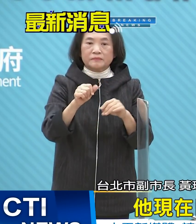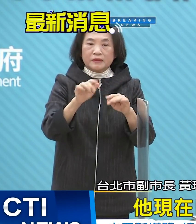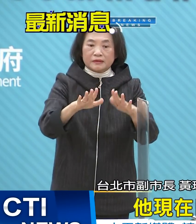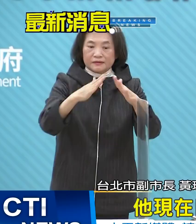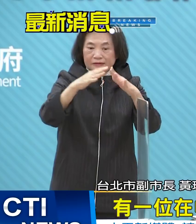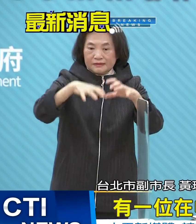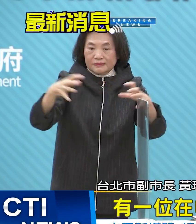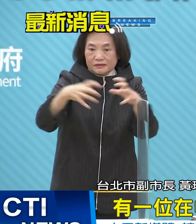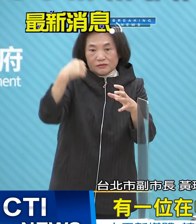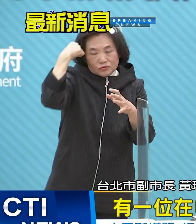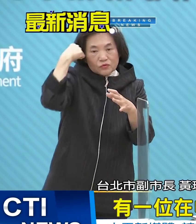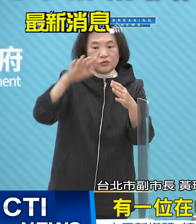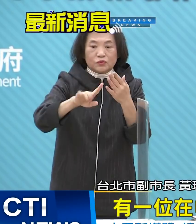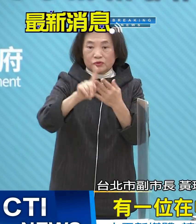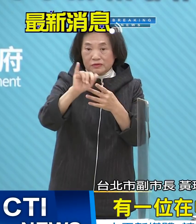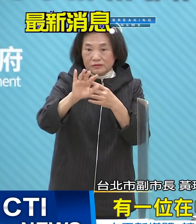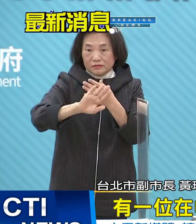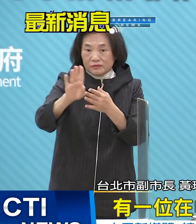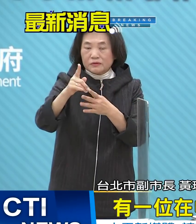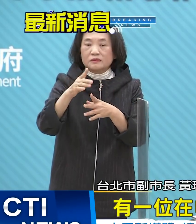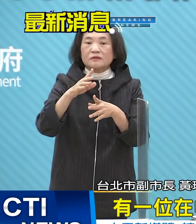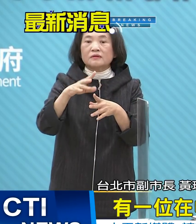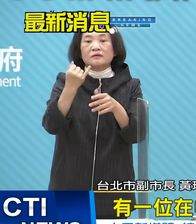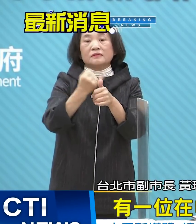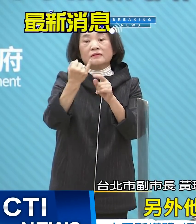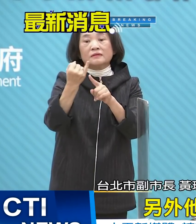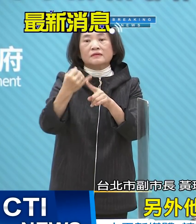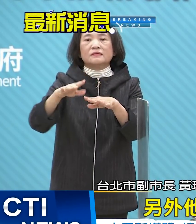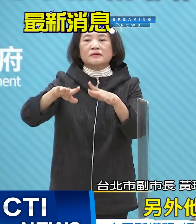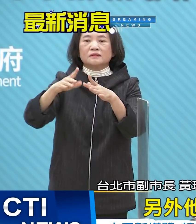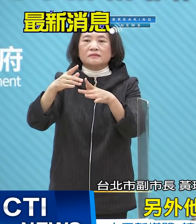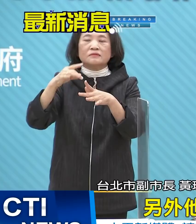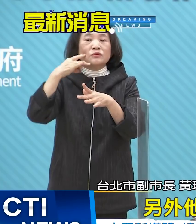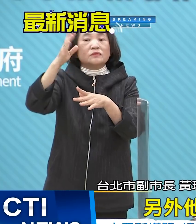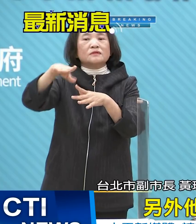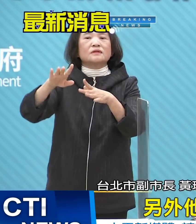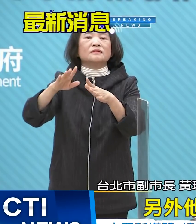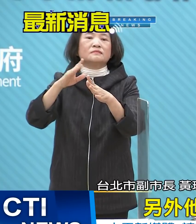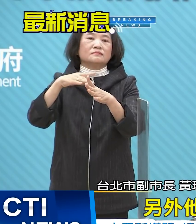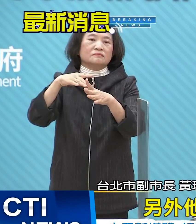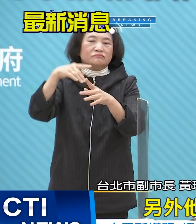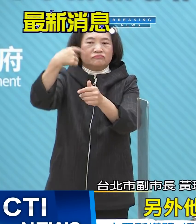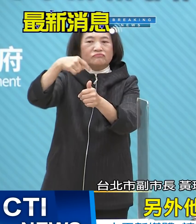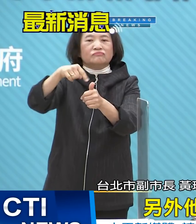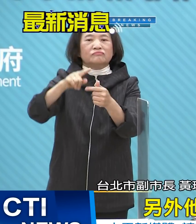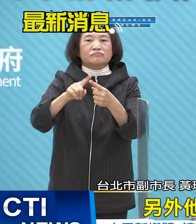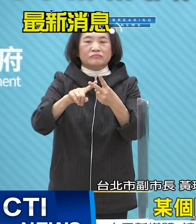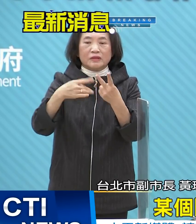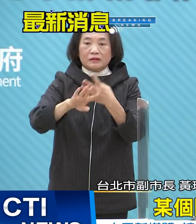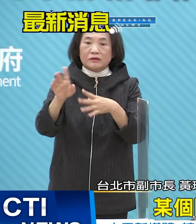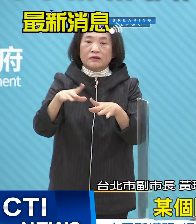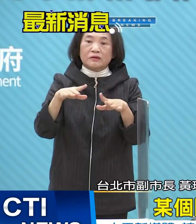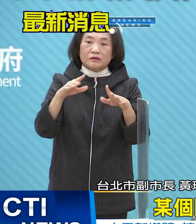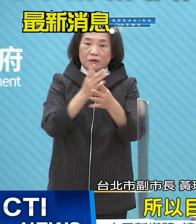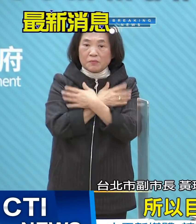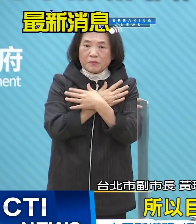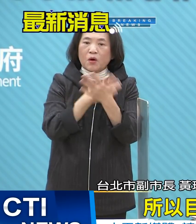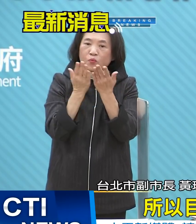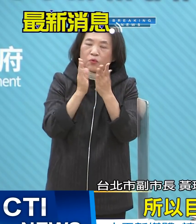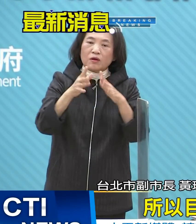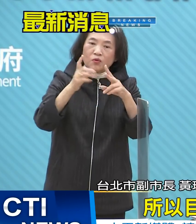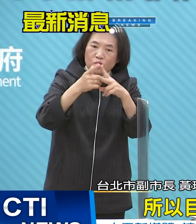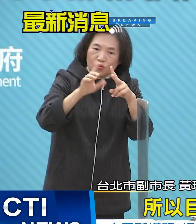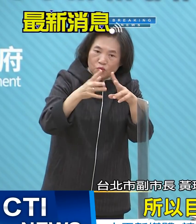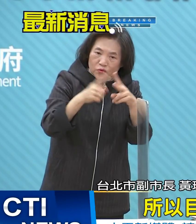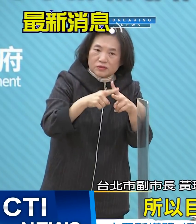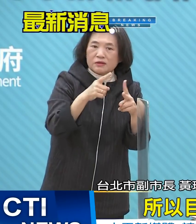人有一位在松山区的某个学校任职，另外他的子女在万华区的某个国小还有幼儿园来就学。所以目前